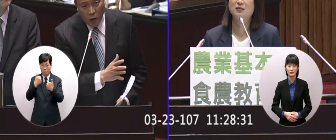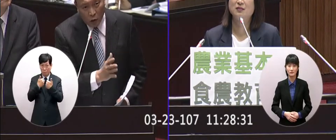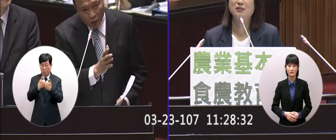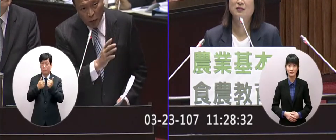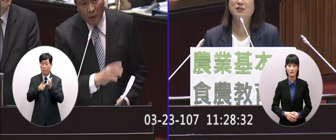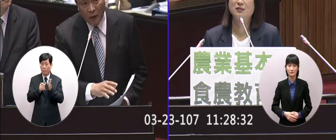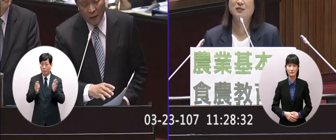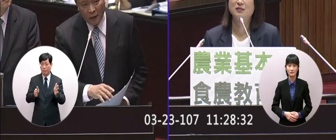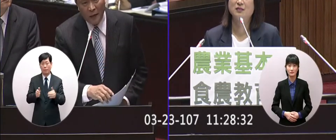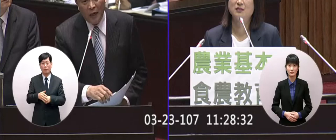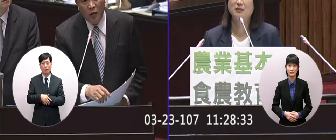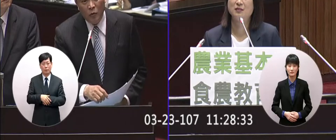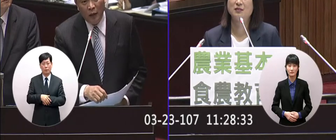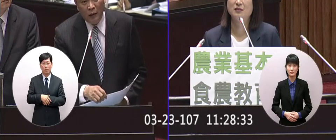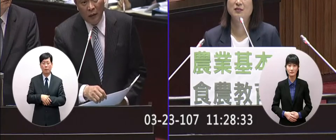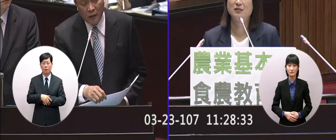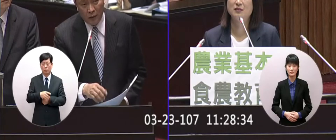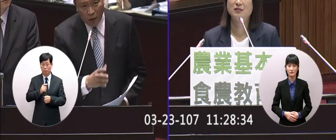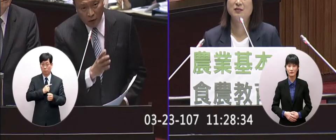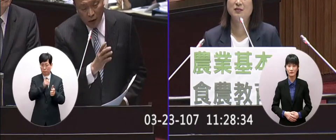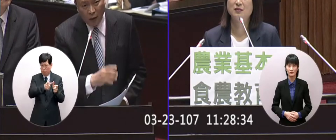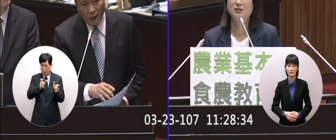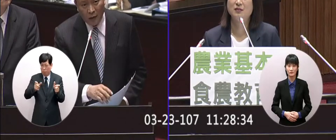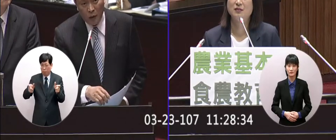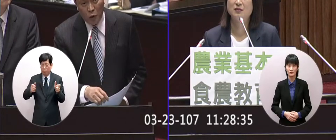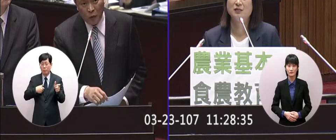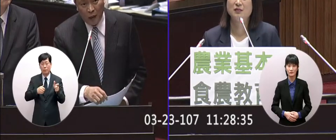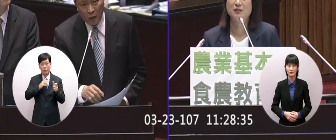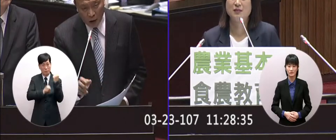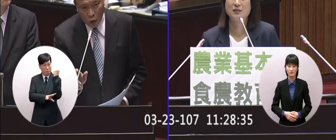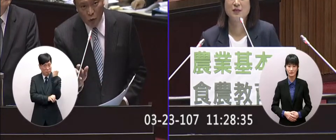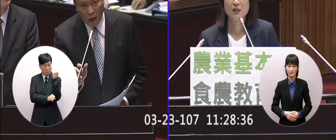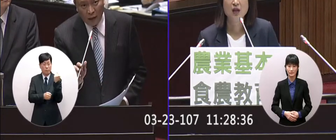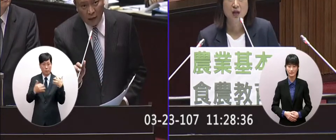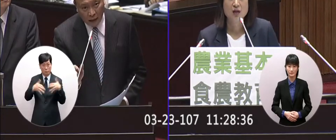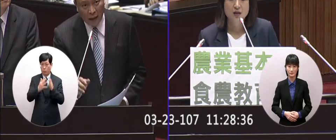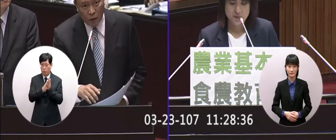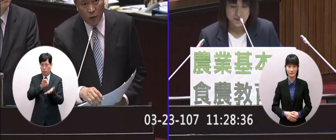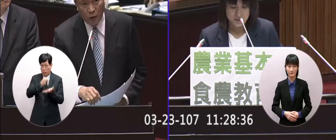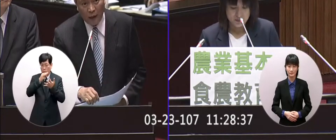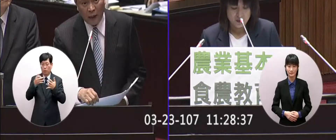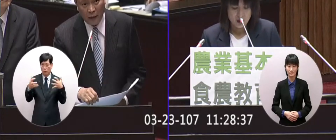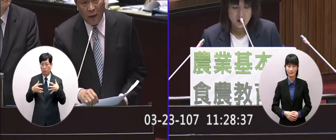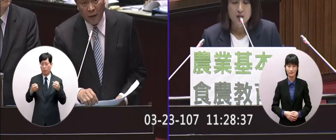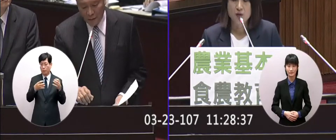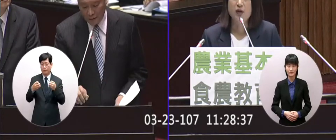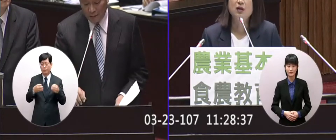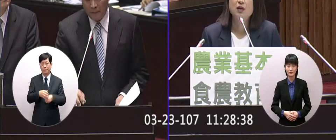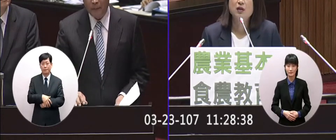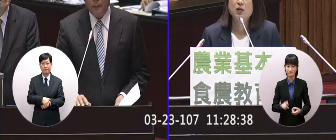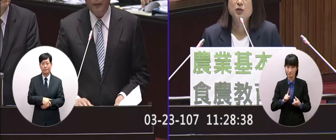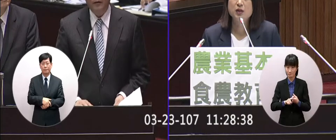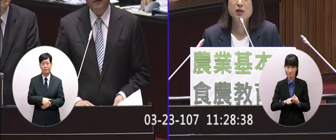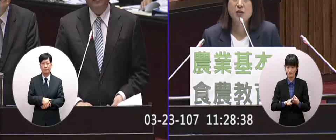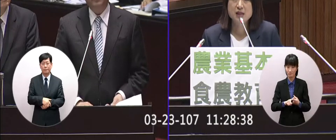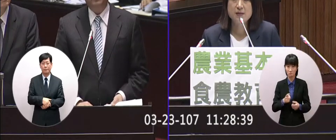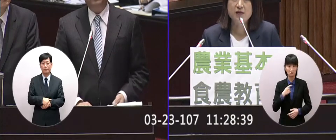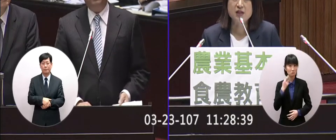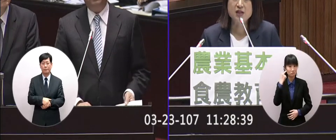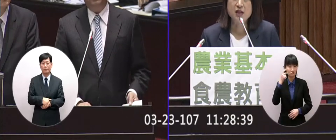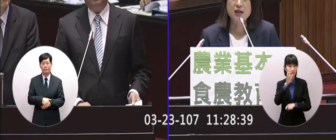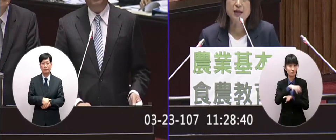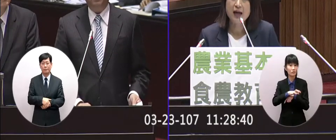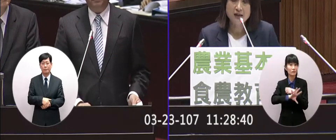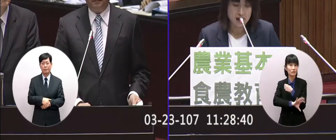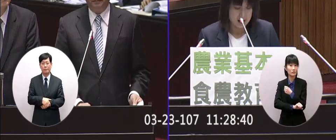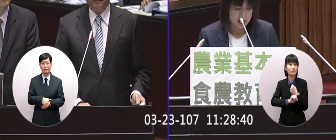时候，我们就会把这个相关的这种基础会提出来让大家共同来探讨。 对，我觉得农业基本